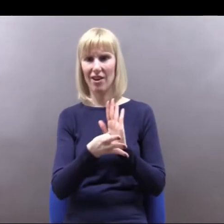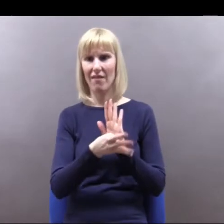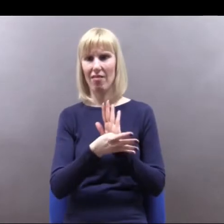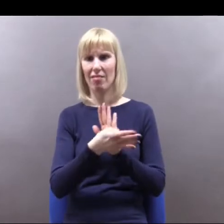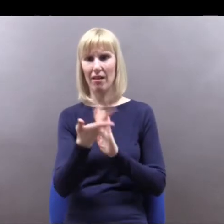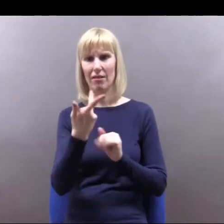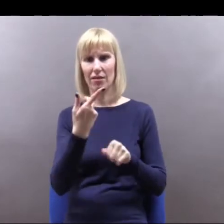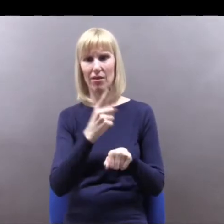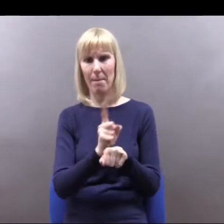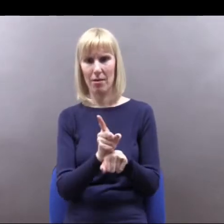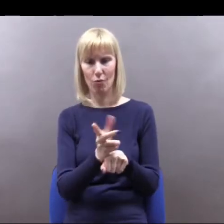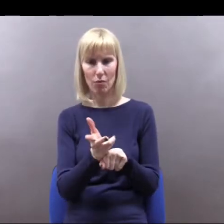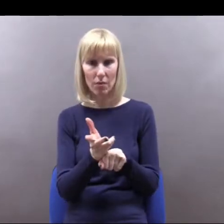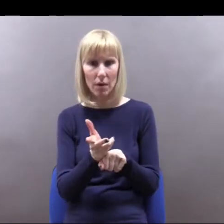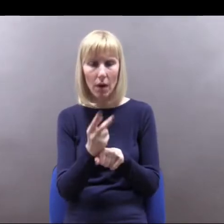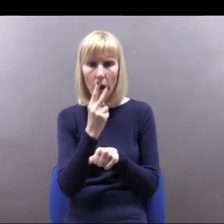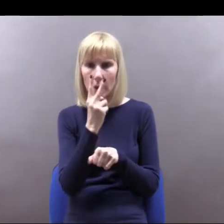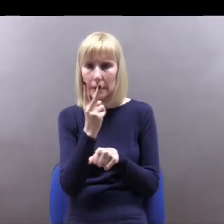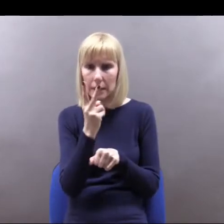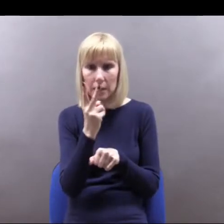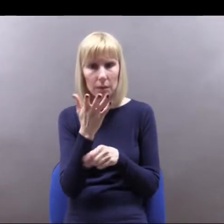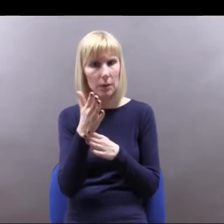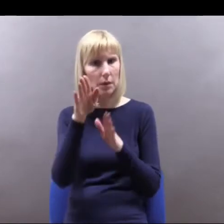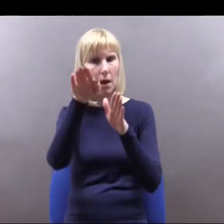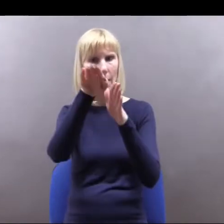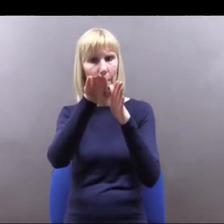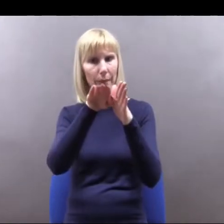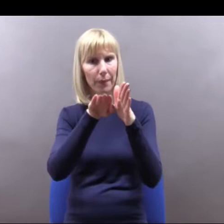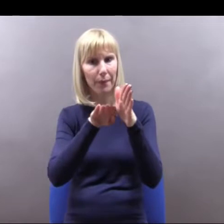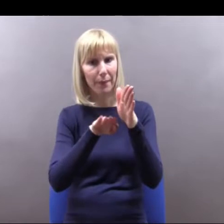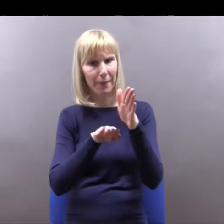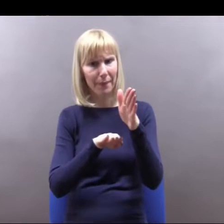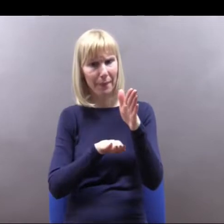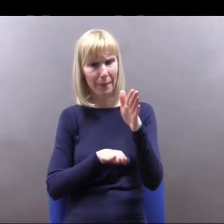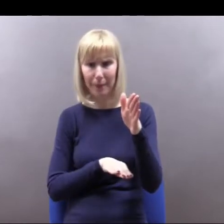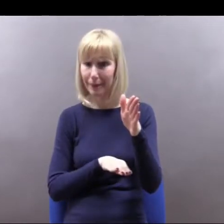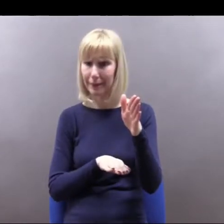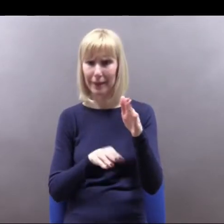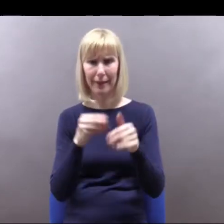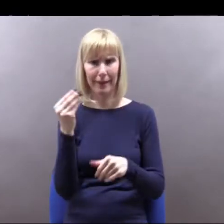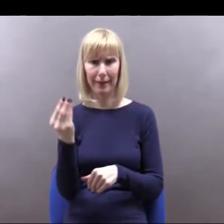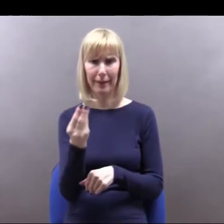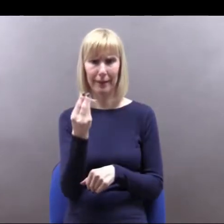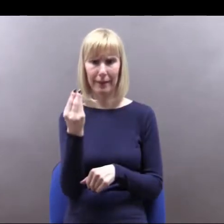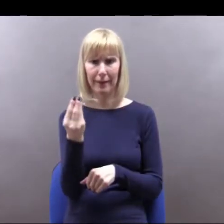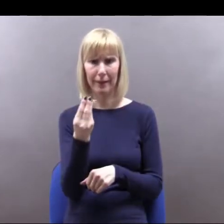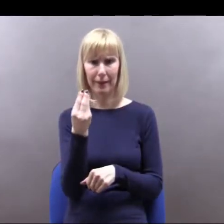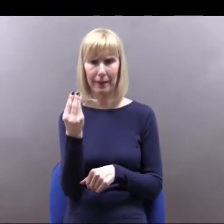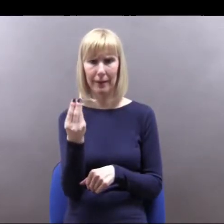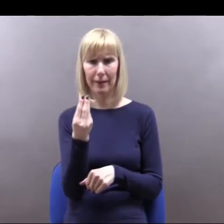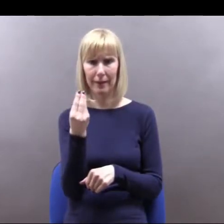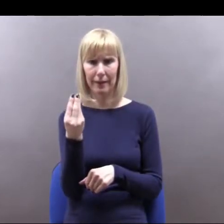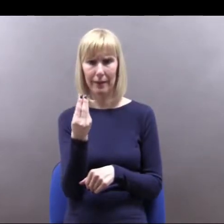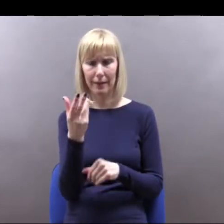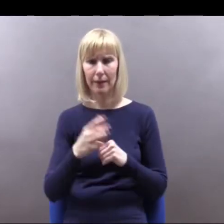trochę przyspieszę, bo no, to oczywiście trwało. Pan do mnie jechał, tak, tu widzimy, to ciągle trwa. Na